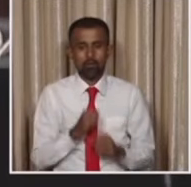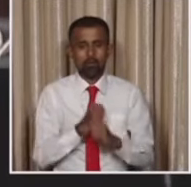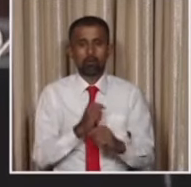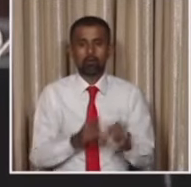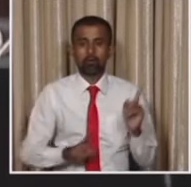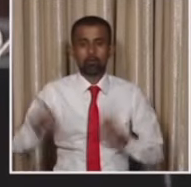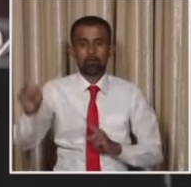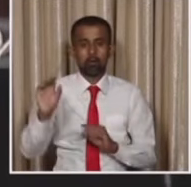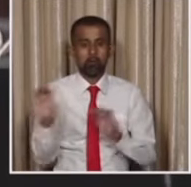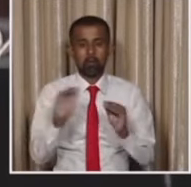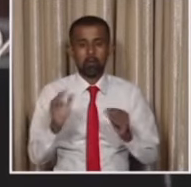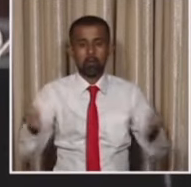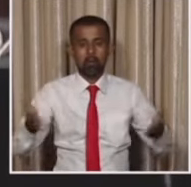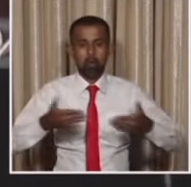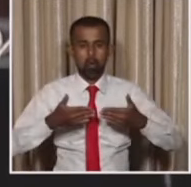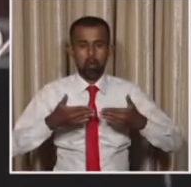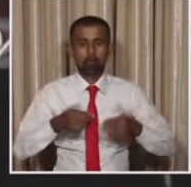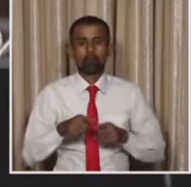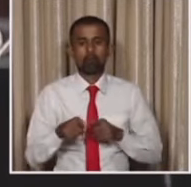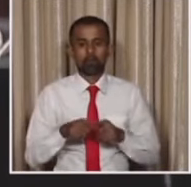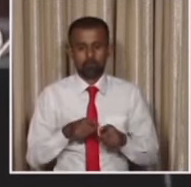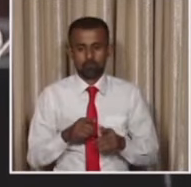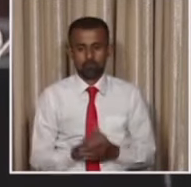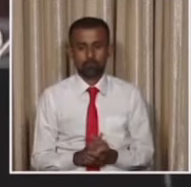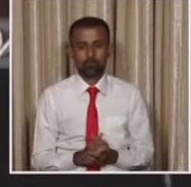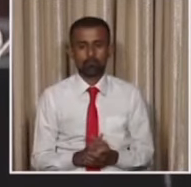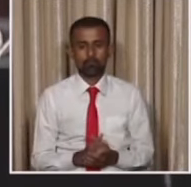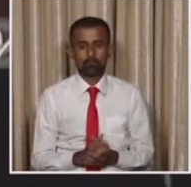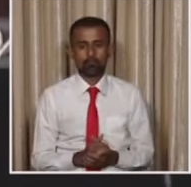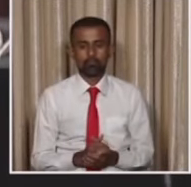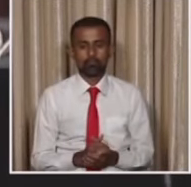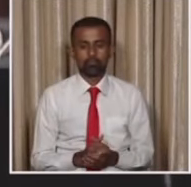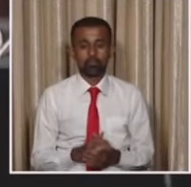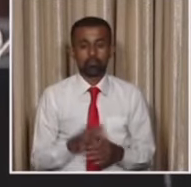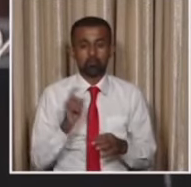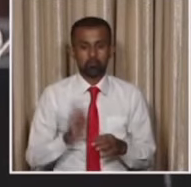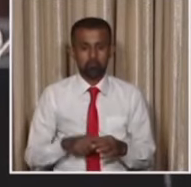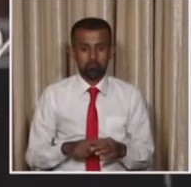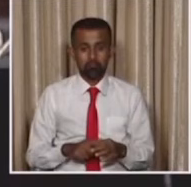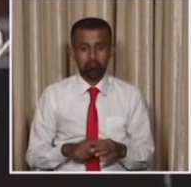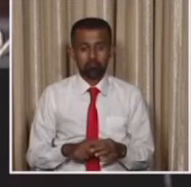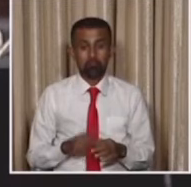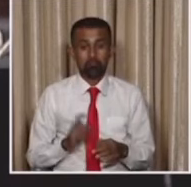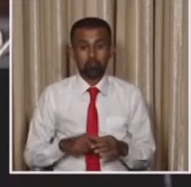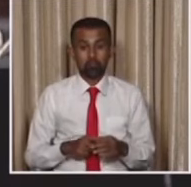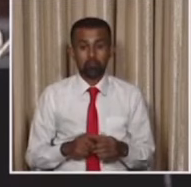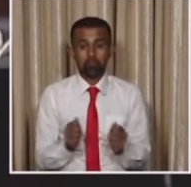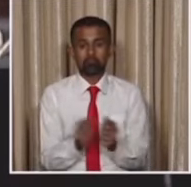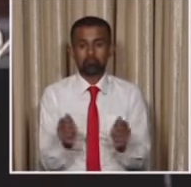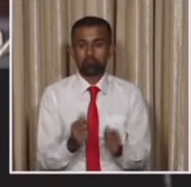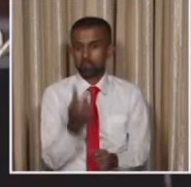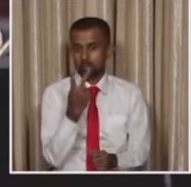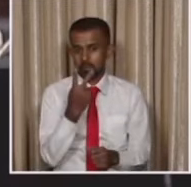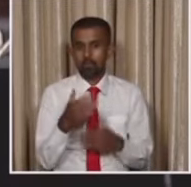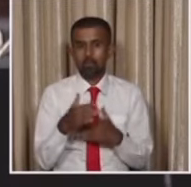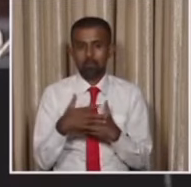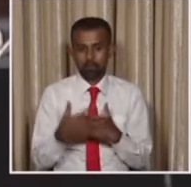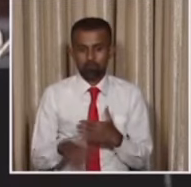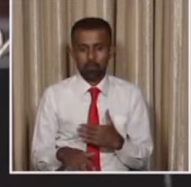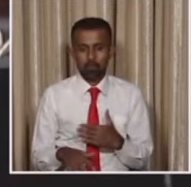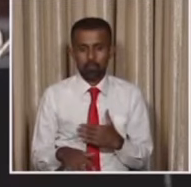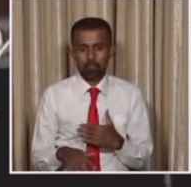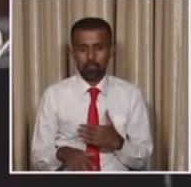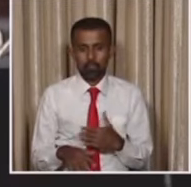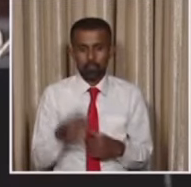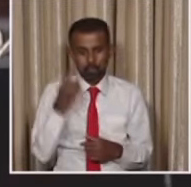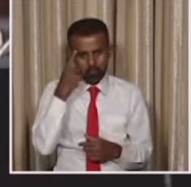පැනලා ගියාට පස්සේ ස්ථාලේ වහනවා වගේ වැඩක්. අපි මේ ප්‍රශ්නේ වෙනවයි කියලා සම්මන්ත්‍රණ දෙකක් තිබ්බා. අපේ මූලාසනාරුවට මන්ත්‍රීතුමාට